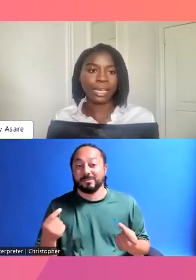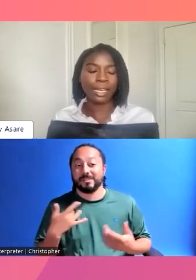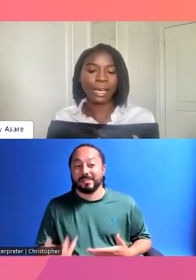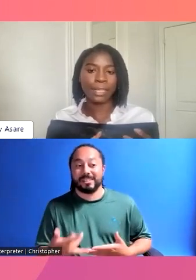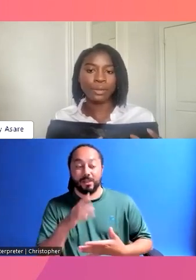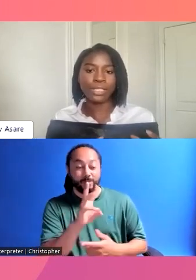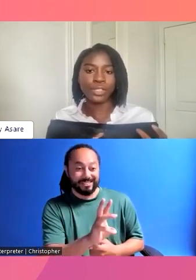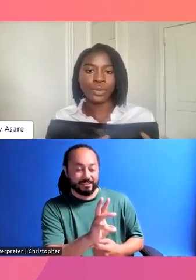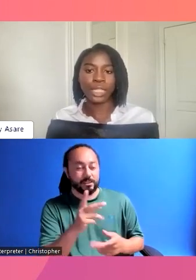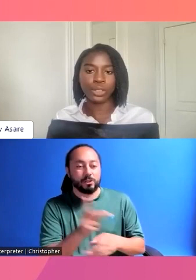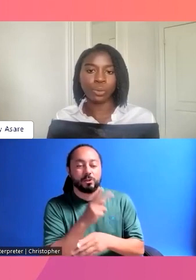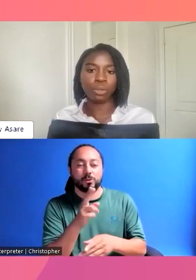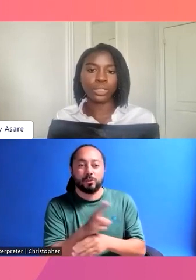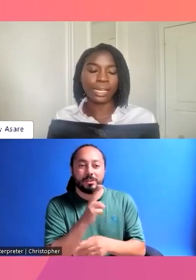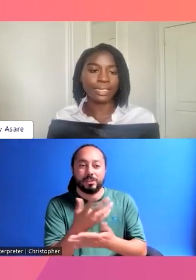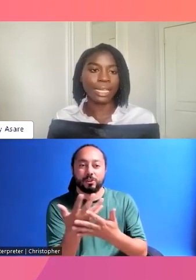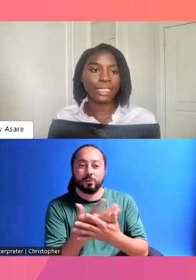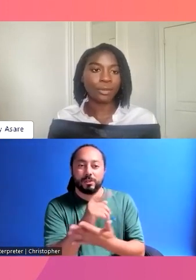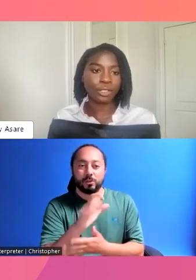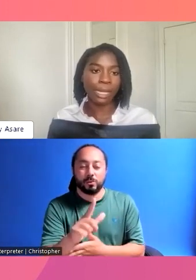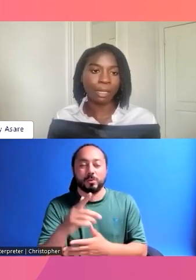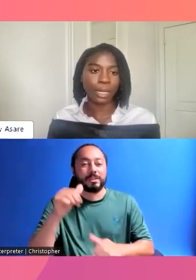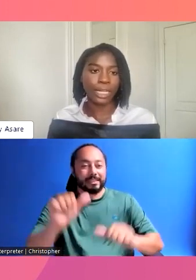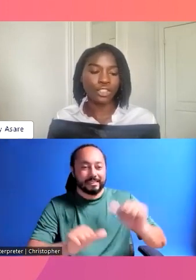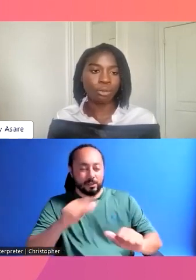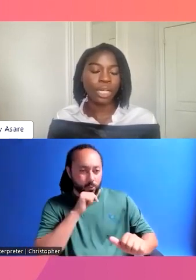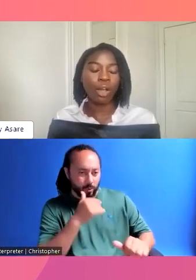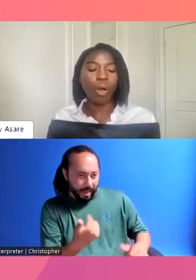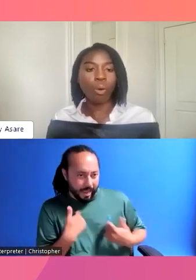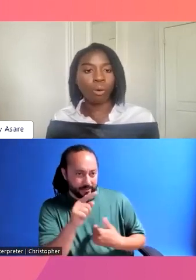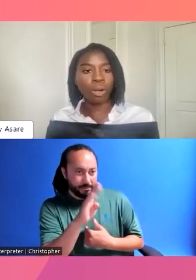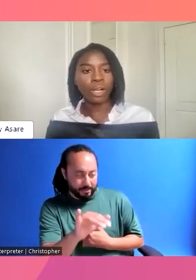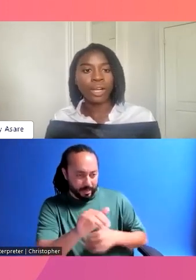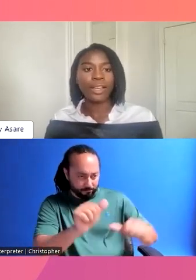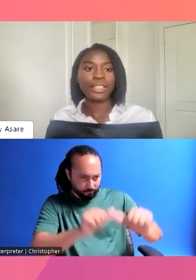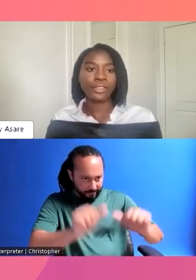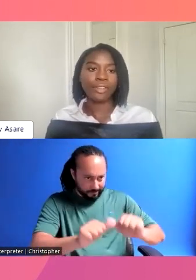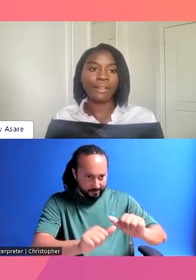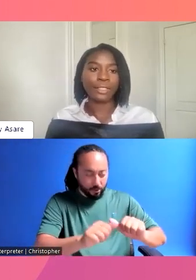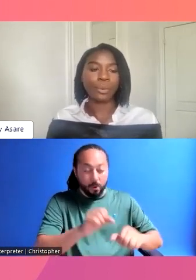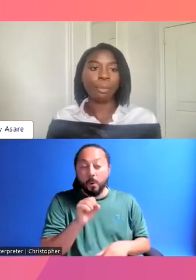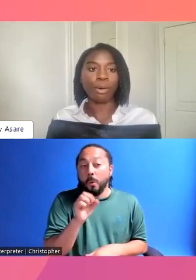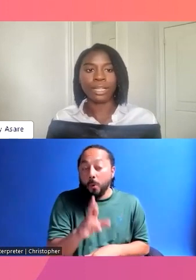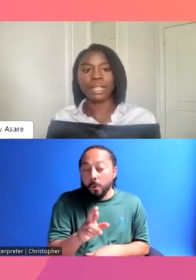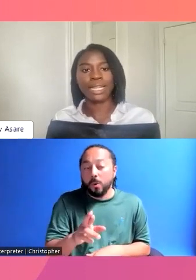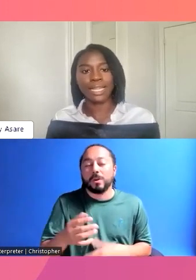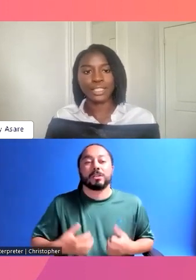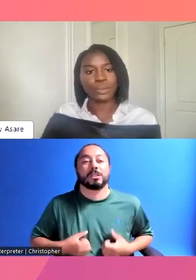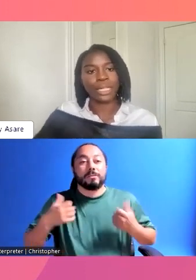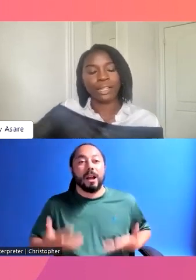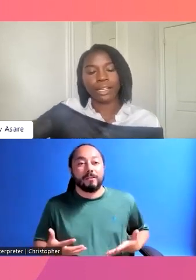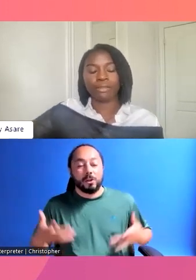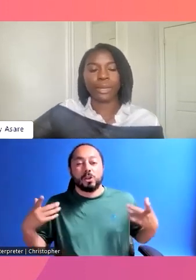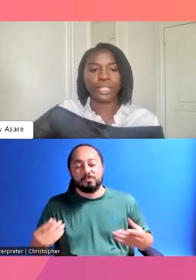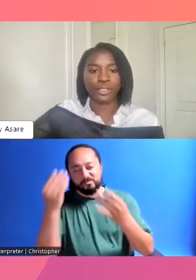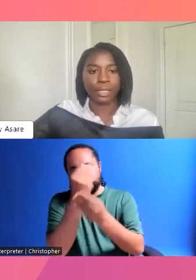ils utilisaient donc 6 sur 10 des 44 articles évalués ou rapportés, donc c'était un traumatisme cérébral.